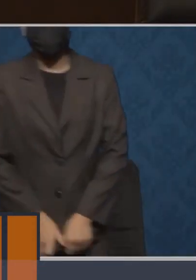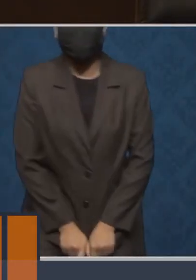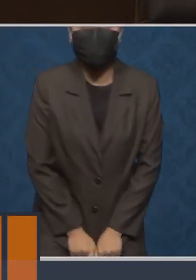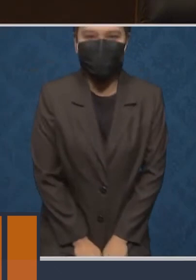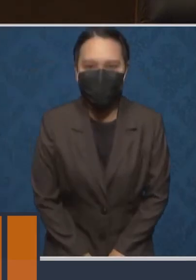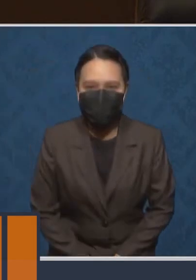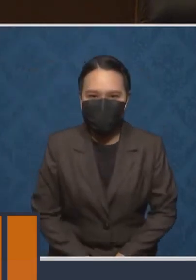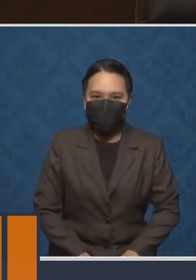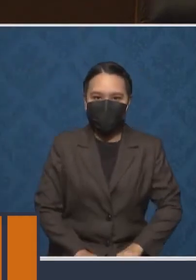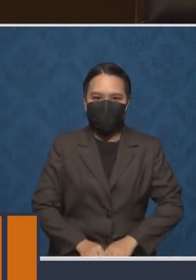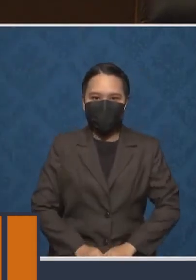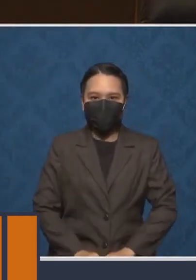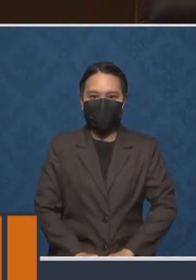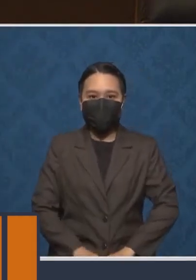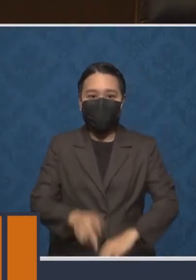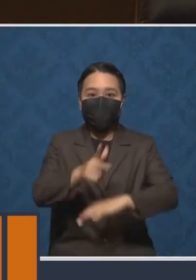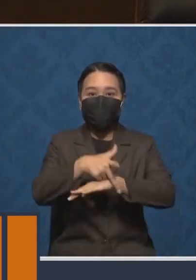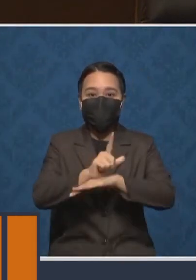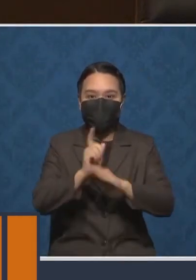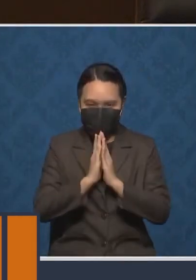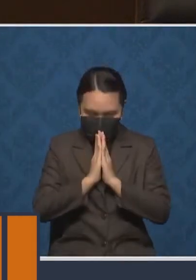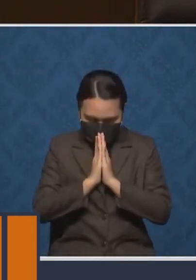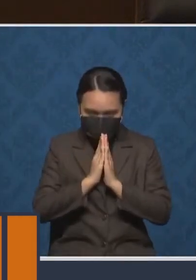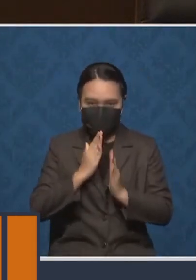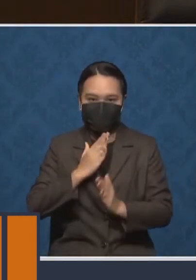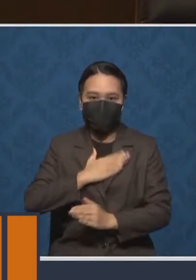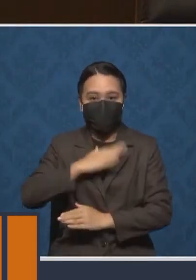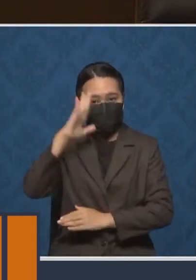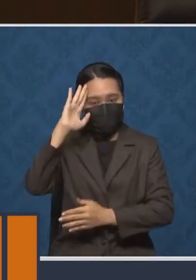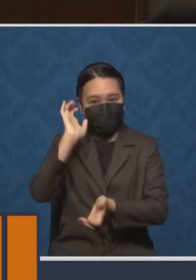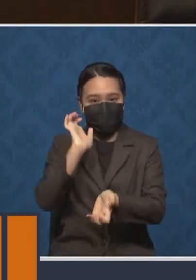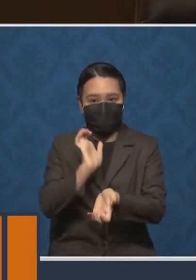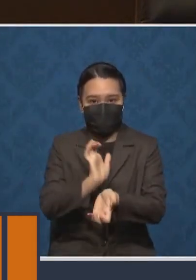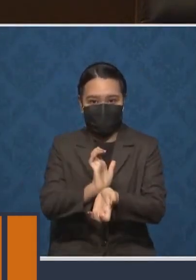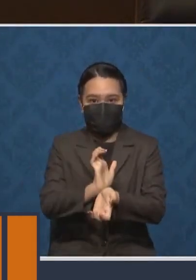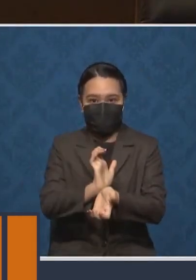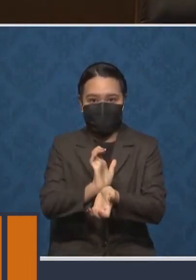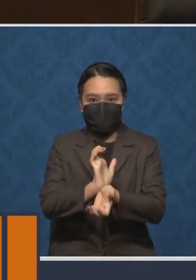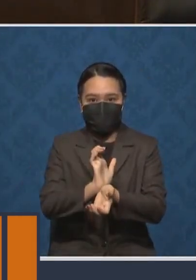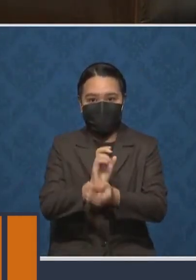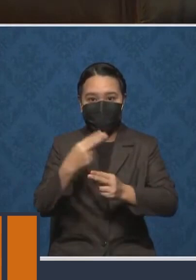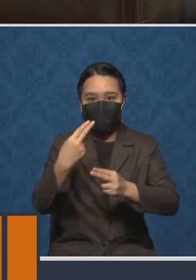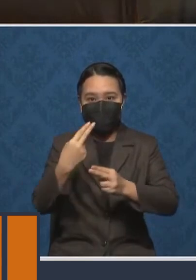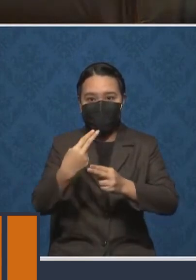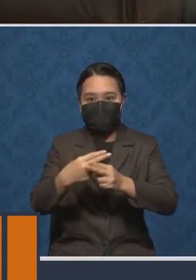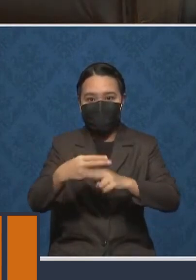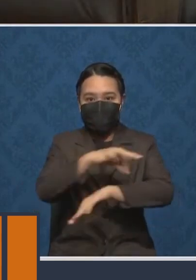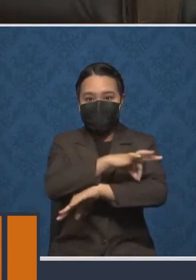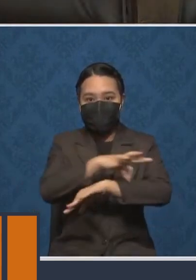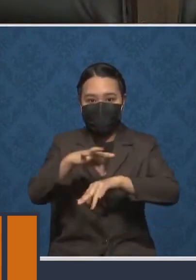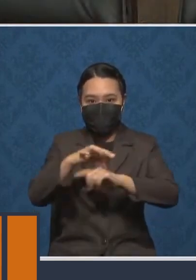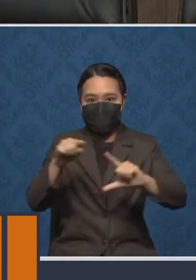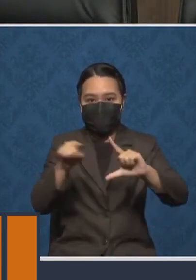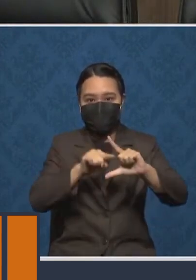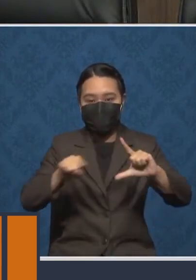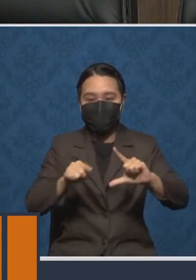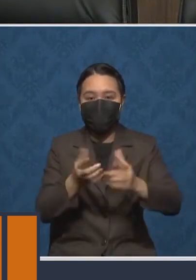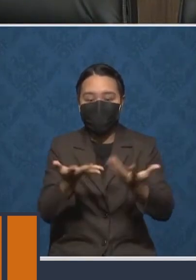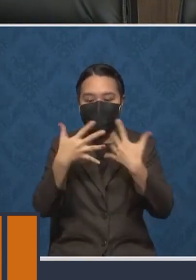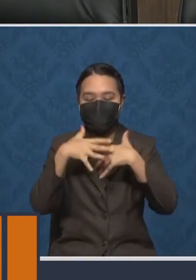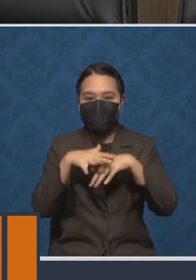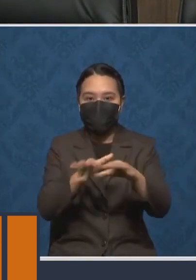ธานที่เคารพผมพลตำรวจตรีสุพิสารภักดีนฤราชบัญชีรายชื่อพรรคก้าวไกลครับขอร่วมอภิปรายในว